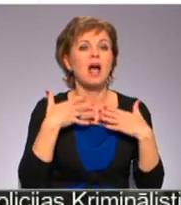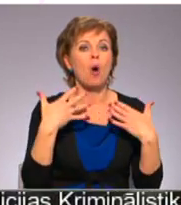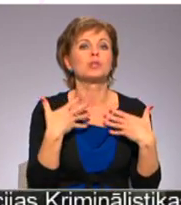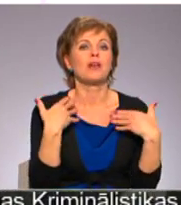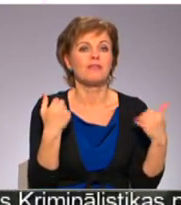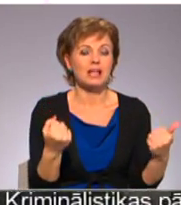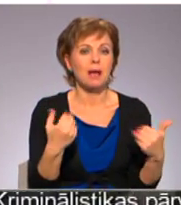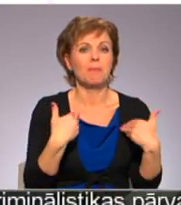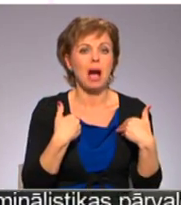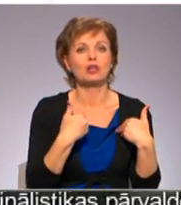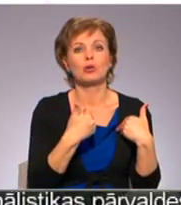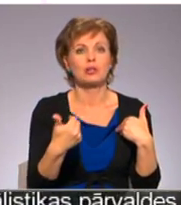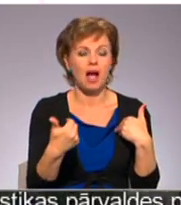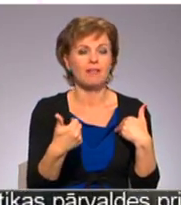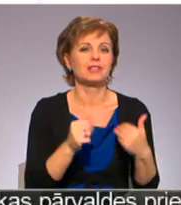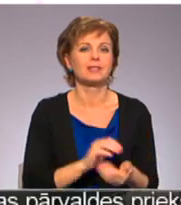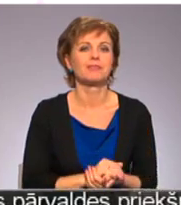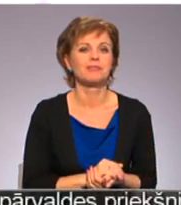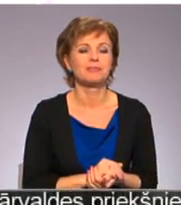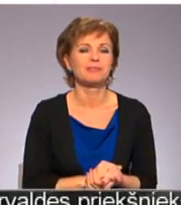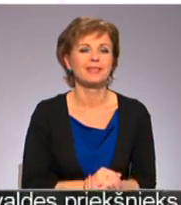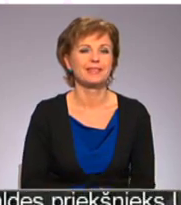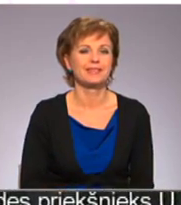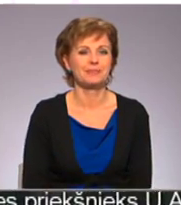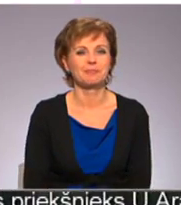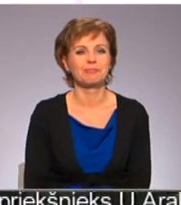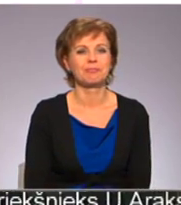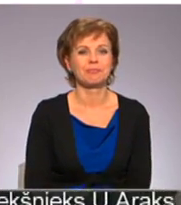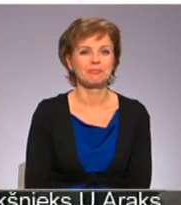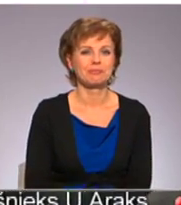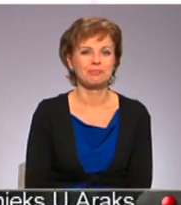Tev man arī Sīmanis Dudis. Aiga Vendeliņa, Artūrs Gruzdiņš, Vidzemes televīzija.